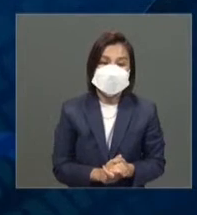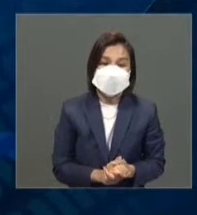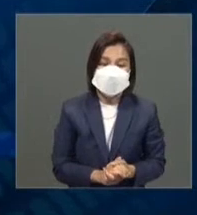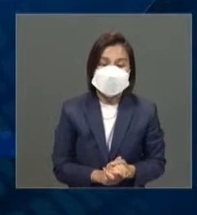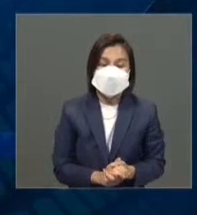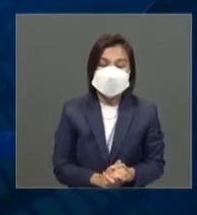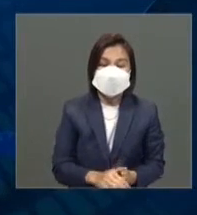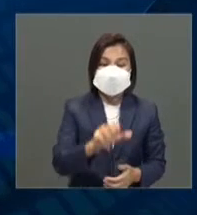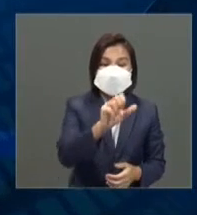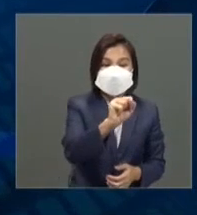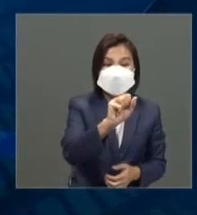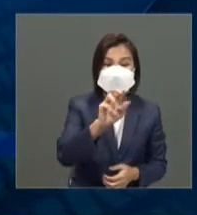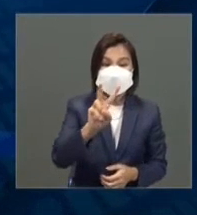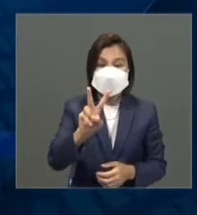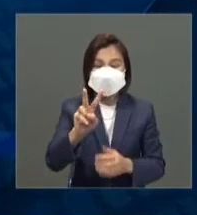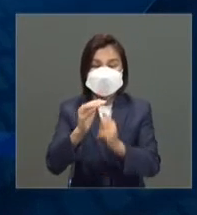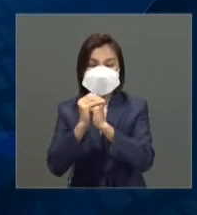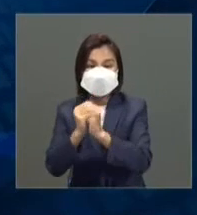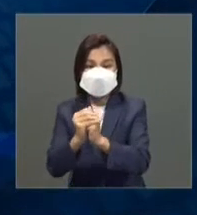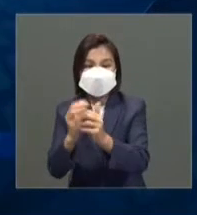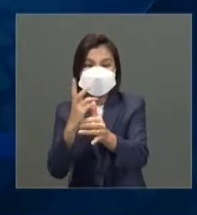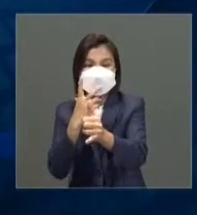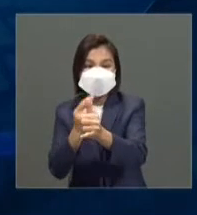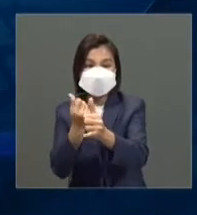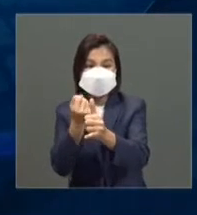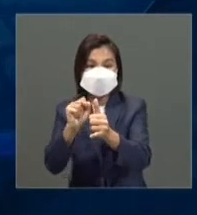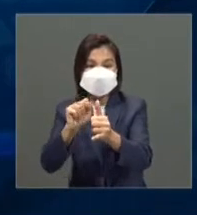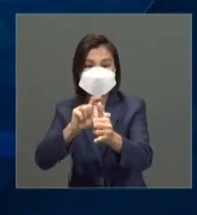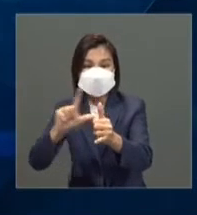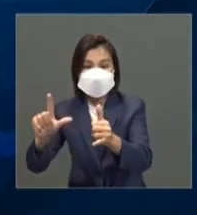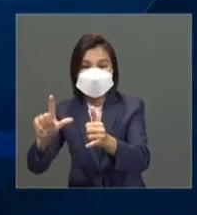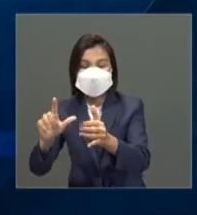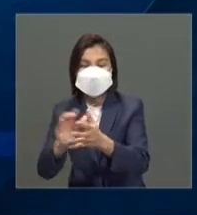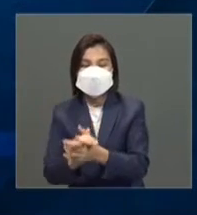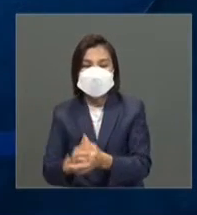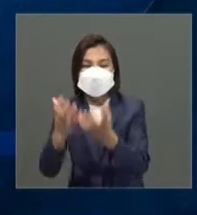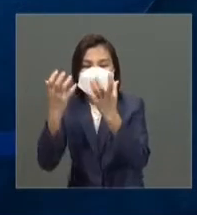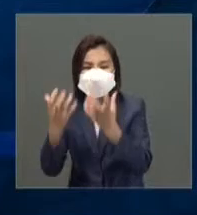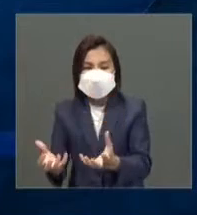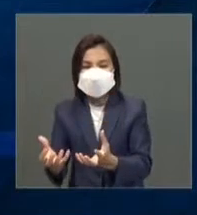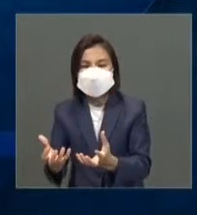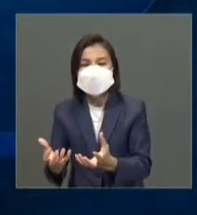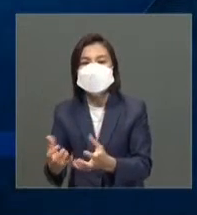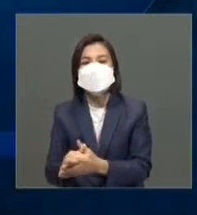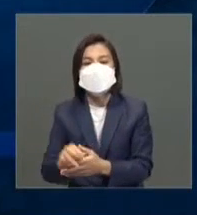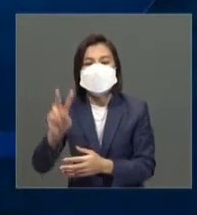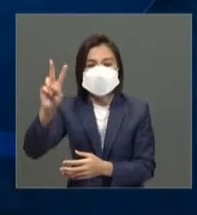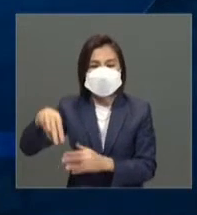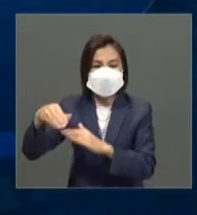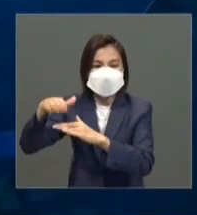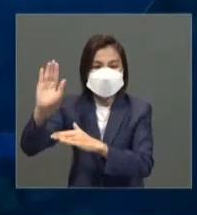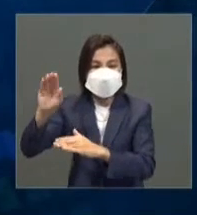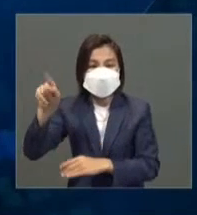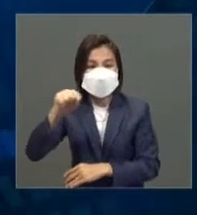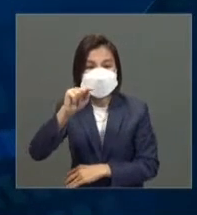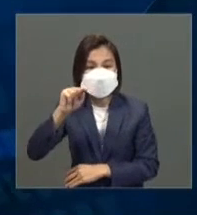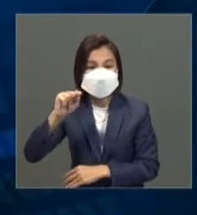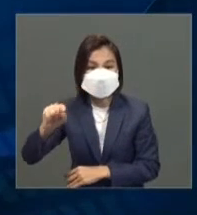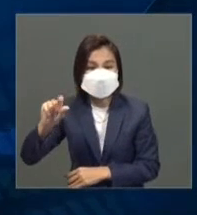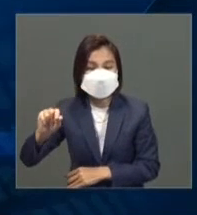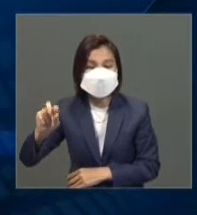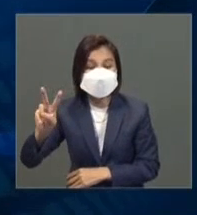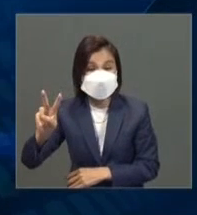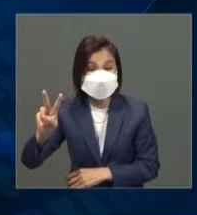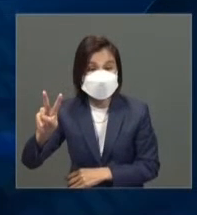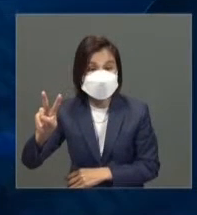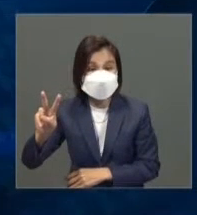โนแวคฉีดไป10ล้านโดสนะครับรายงานกรณีร้ายแรงมา 2,258 เหตุการณ์คิดเป็น22เหตุ